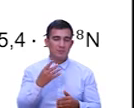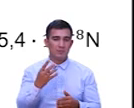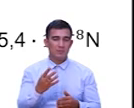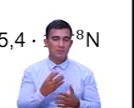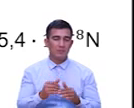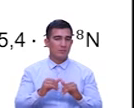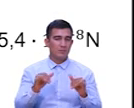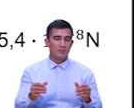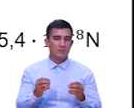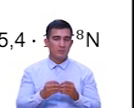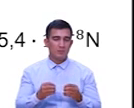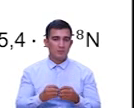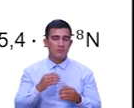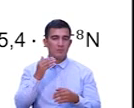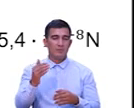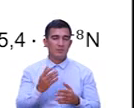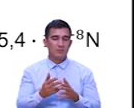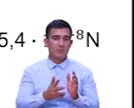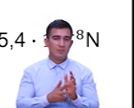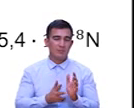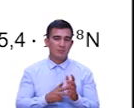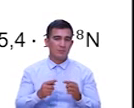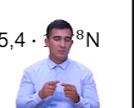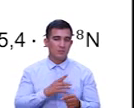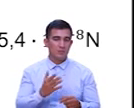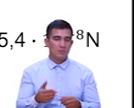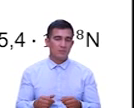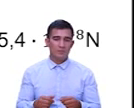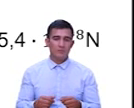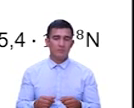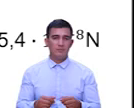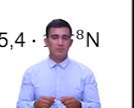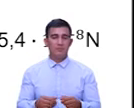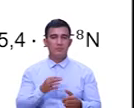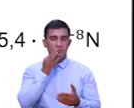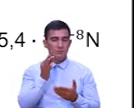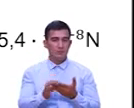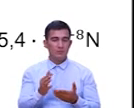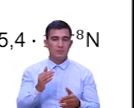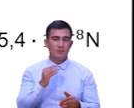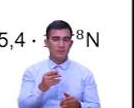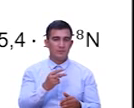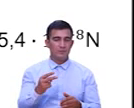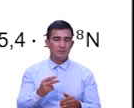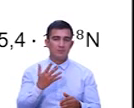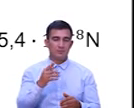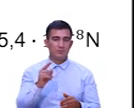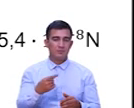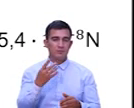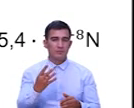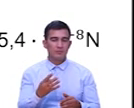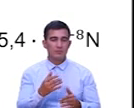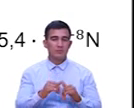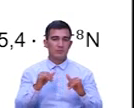5.4 ko'paytirilgan 10 ustida minus 8 newtonga teng bo'ladi. Javob f barobar